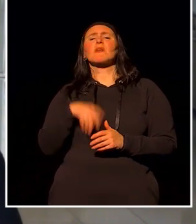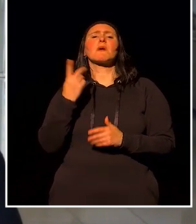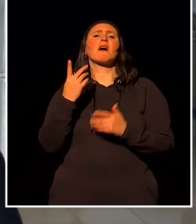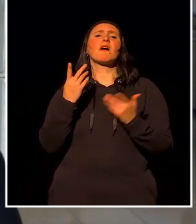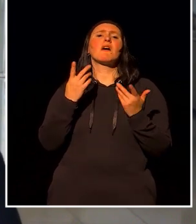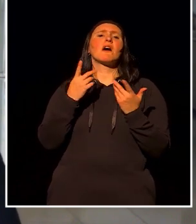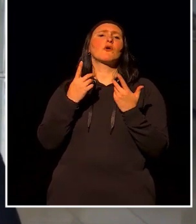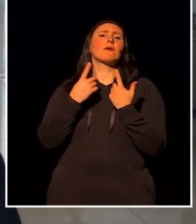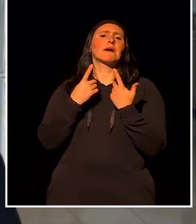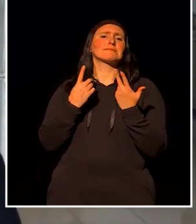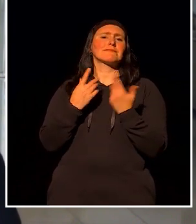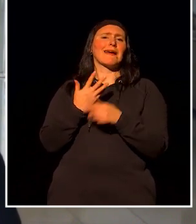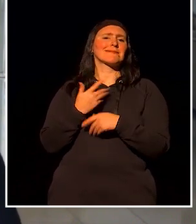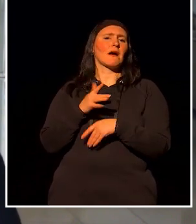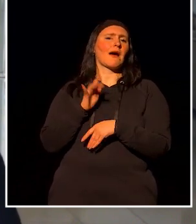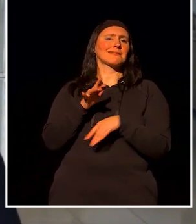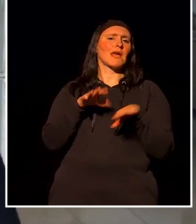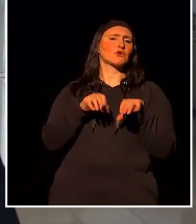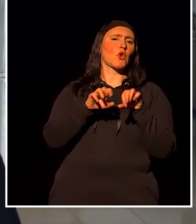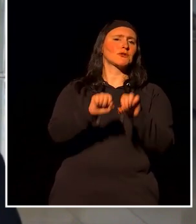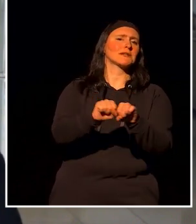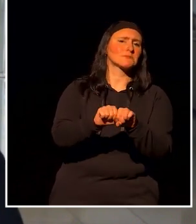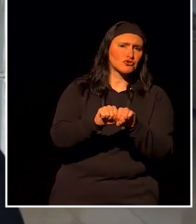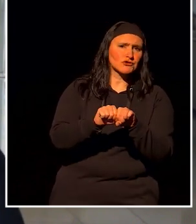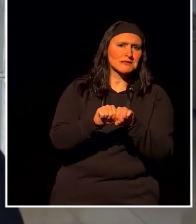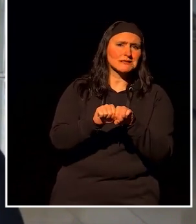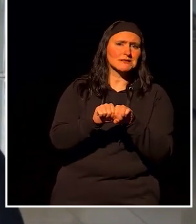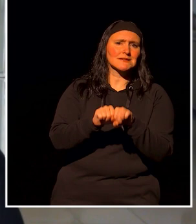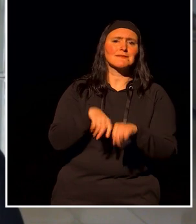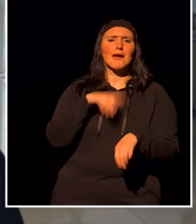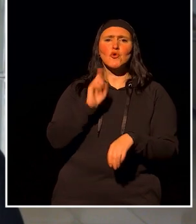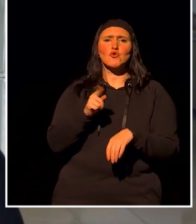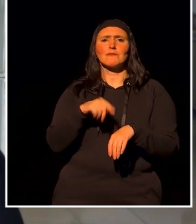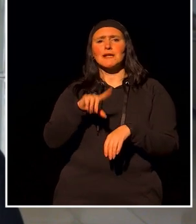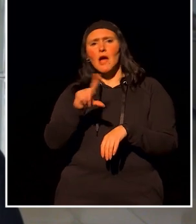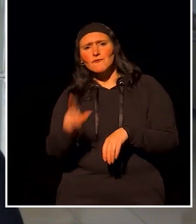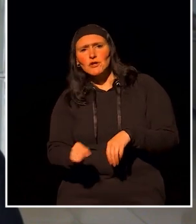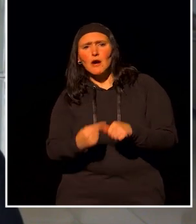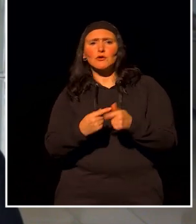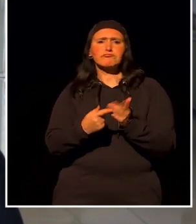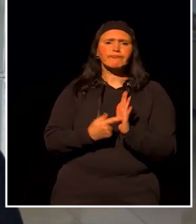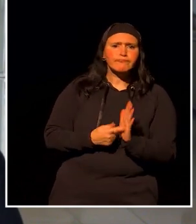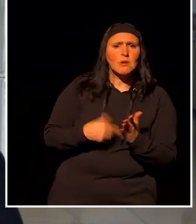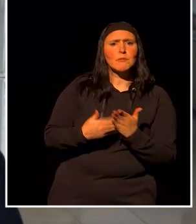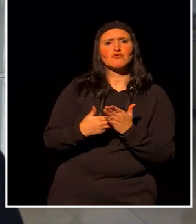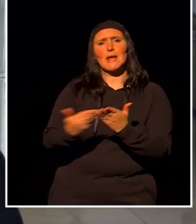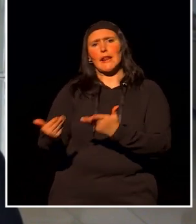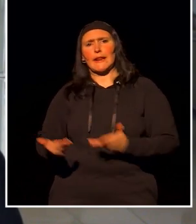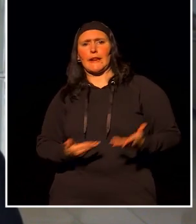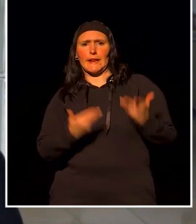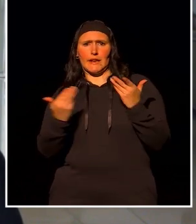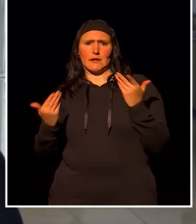antikolonialistische Bewegungen, Nordafrika und so weiter, sind ja keine universalen